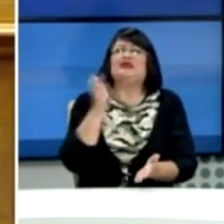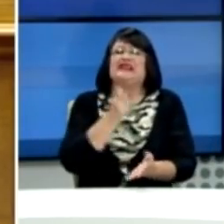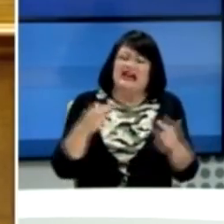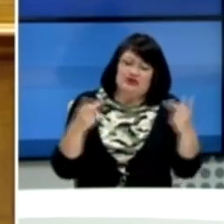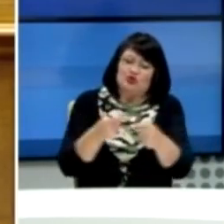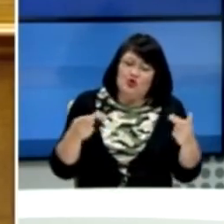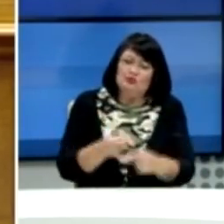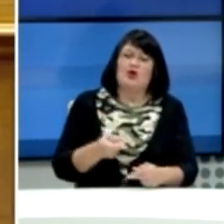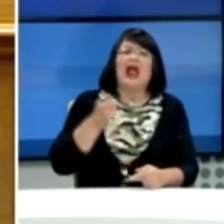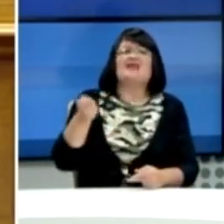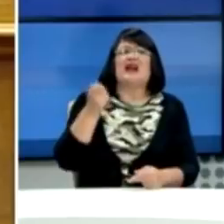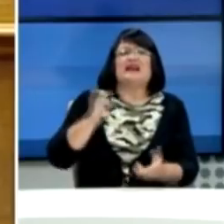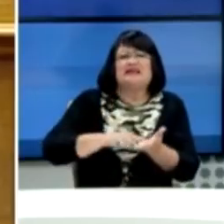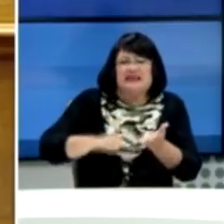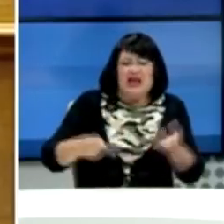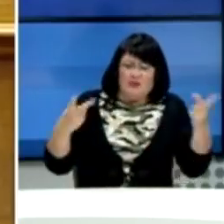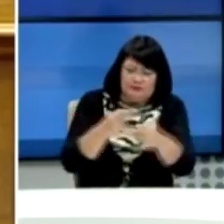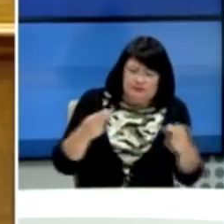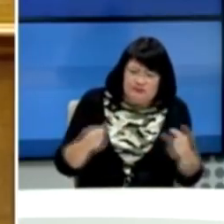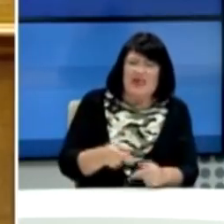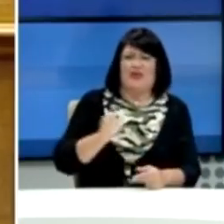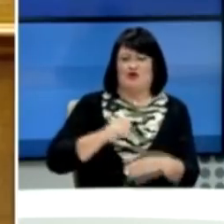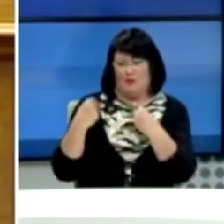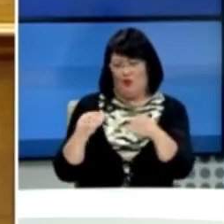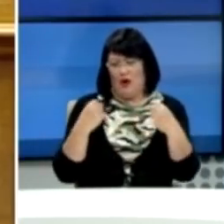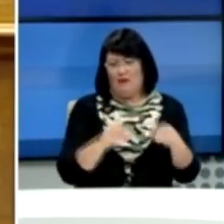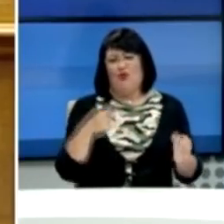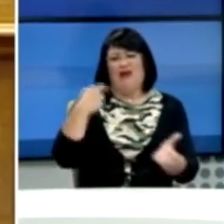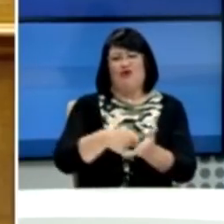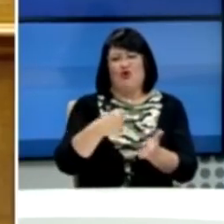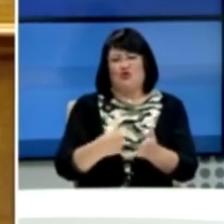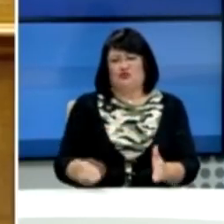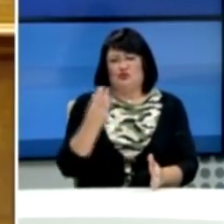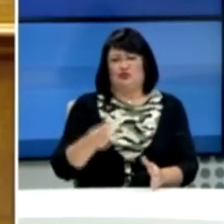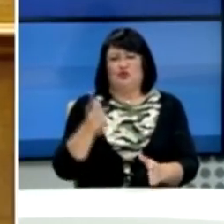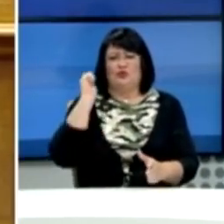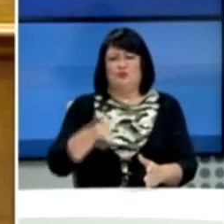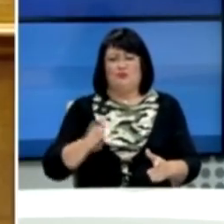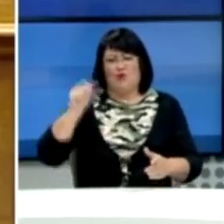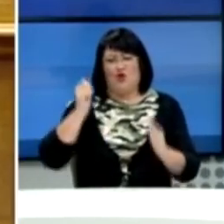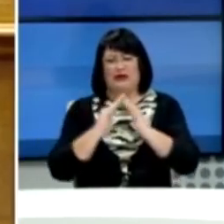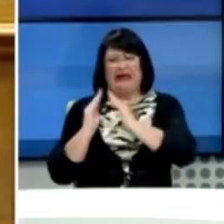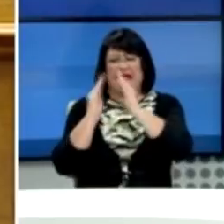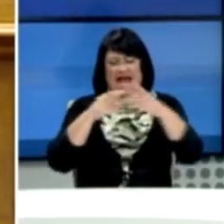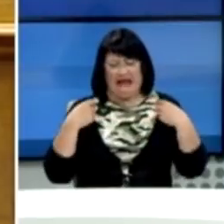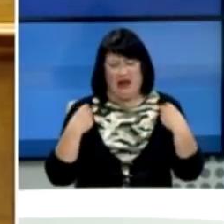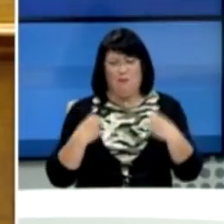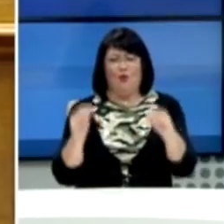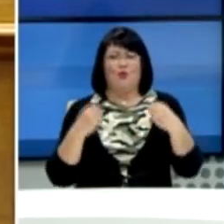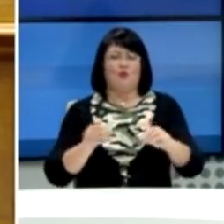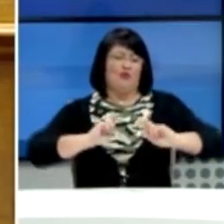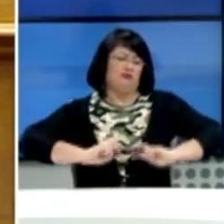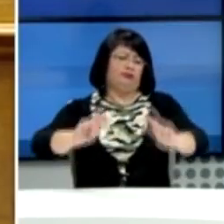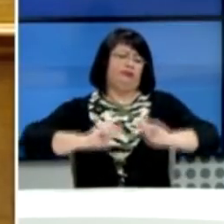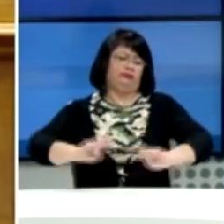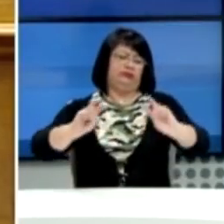συντάξεις, με το ασφαλιστικό πινοσέτ, με νέες ιδιωτικοποιήσεις, με νέους φόρους, με πληστηριασμούς λαϊκών κατοικιών